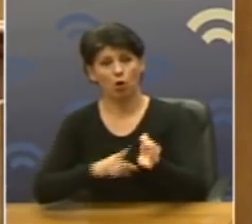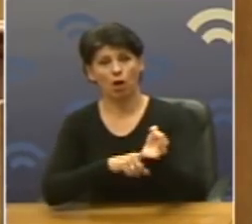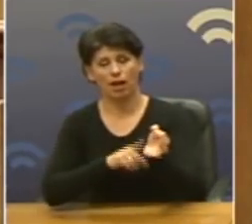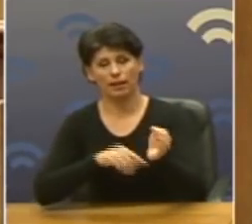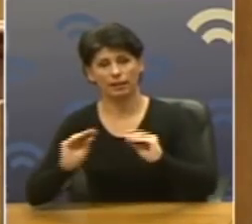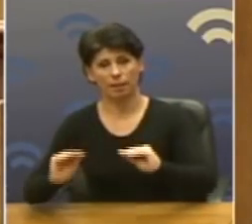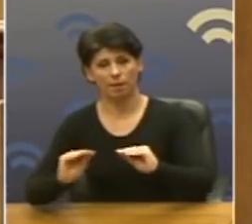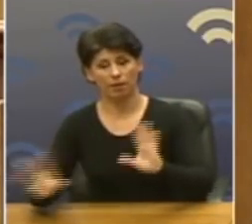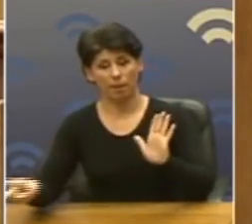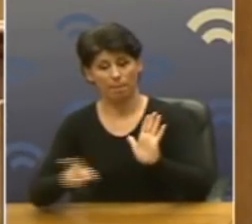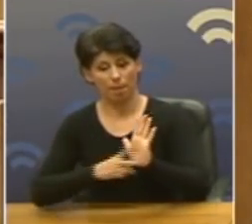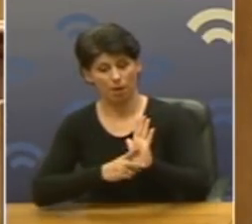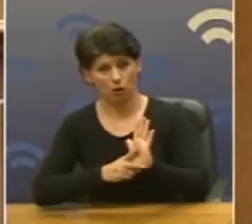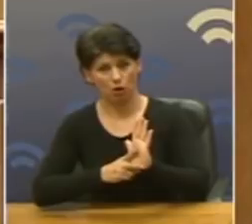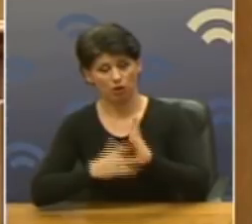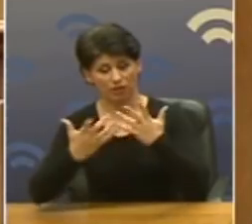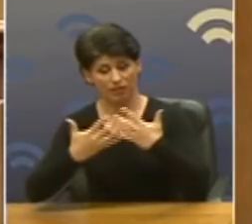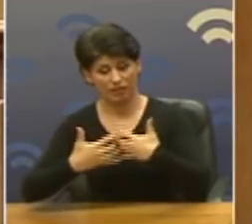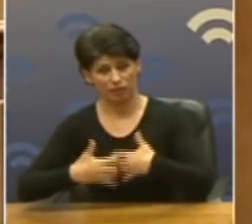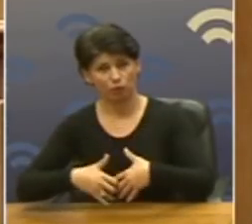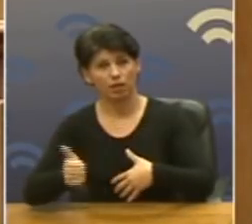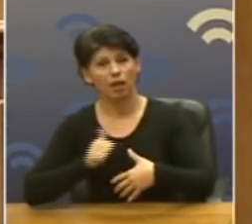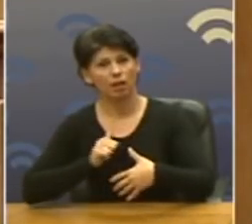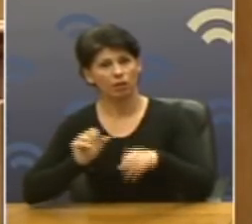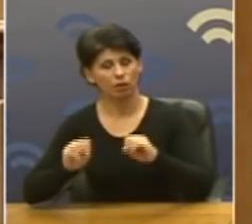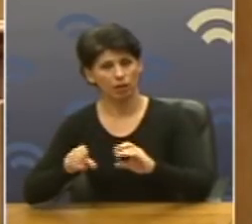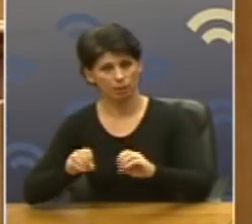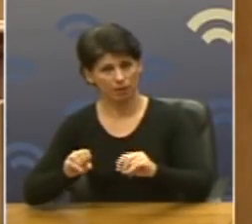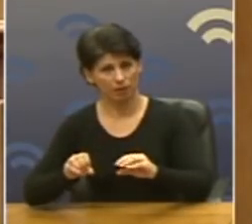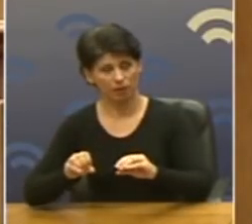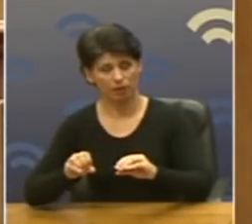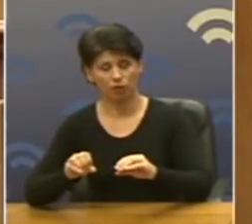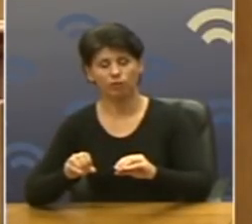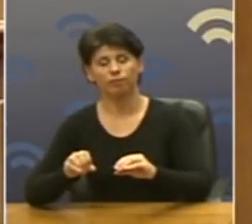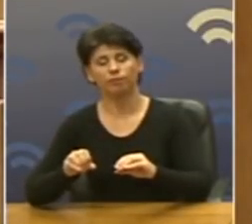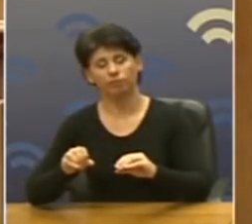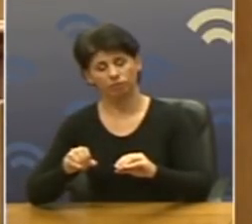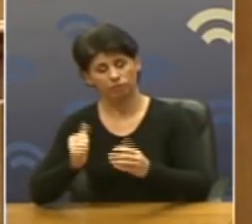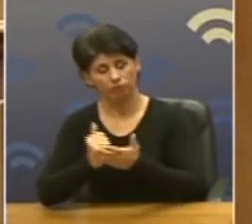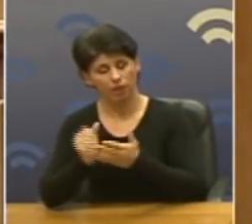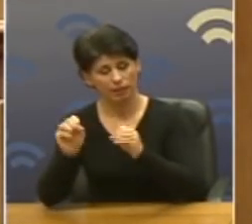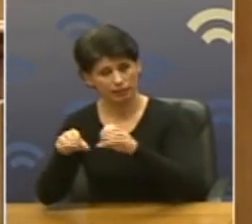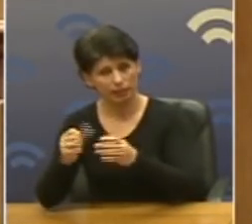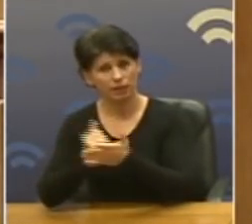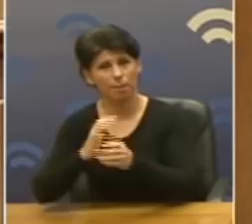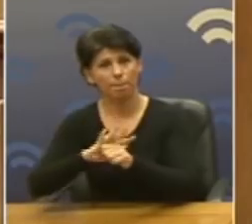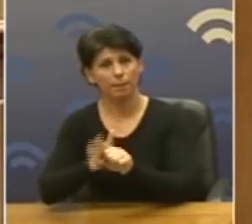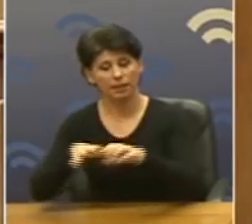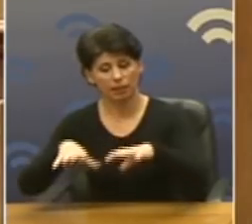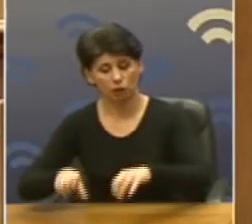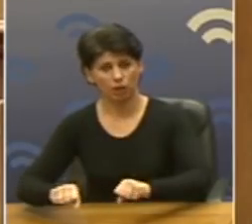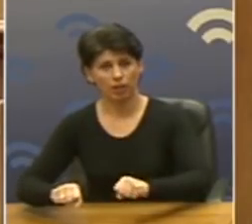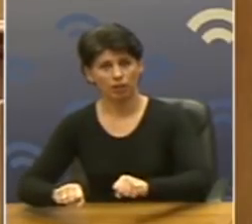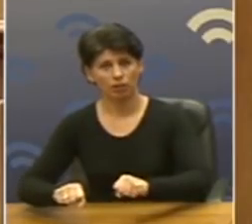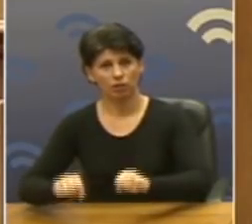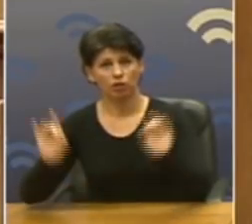με απαγόρευση στη λειτουργία ιδιωτικών εκπαιδευτηρίων στην εκπαίδευση, την κατάρτιση και με πλήρη κατοχύρωση